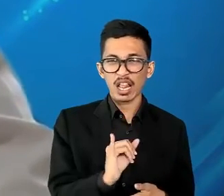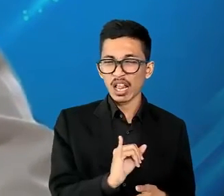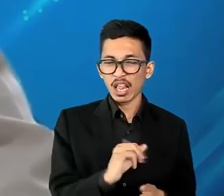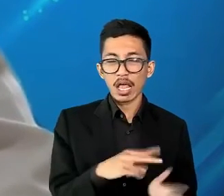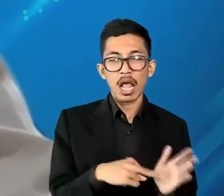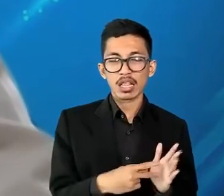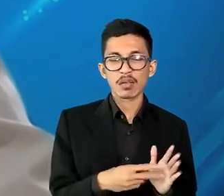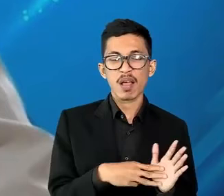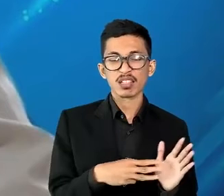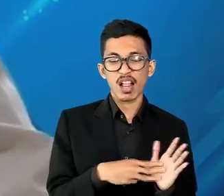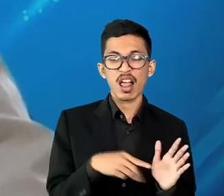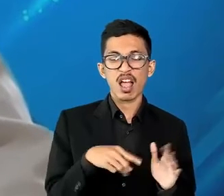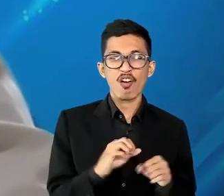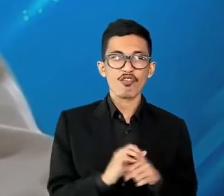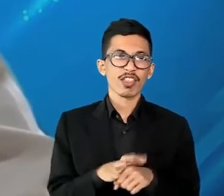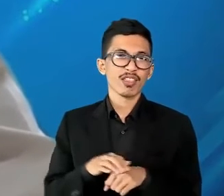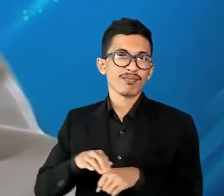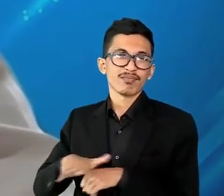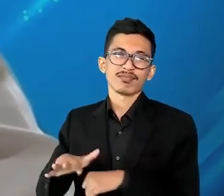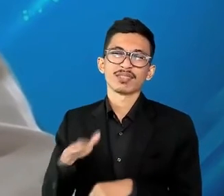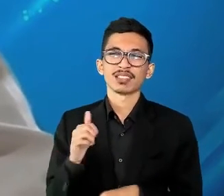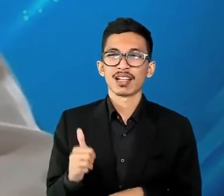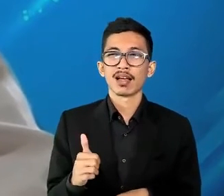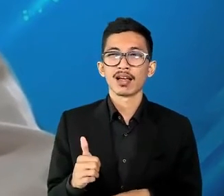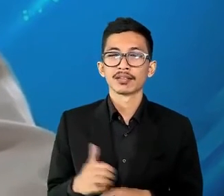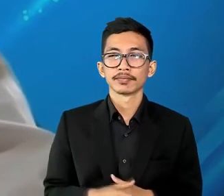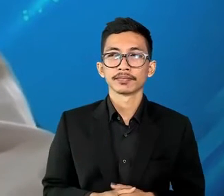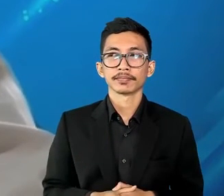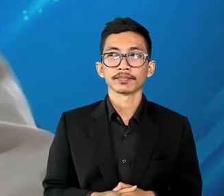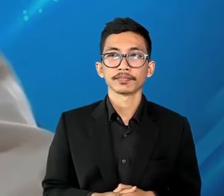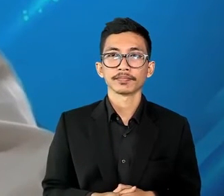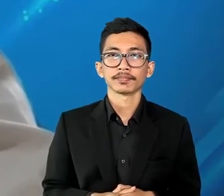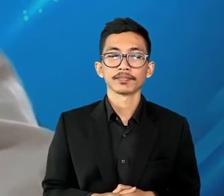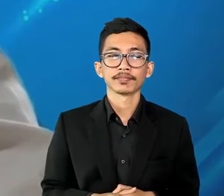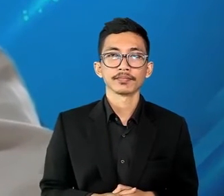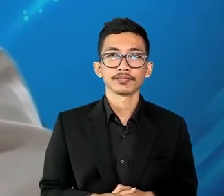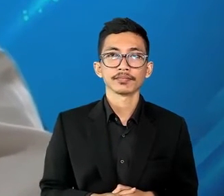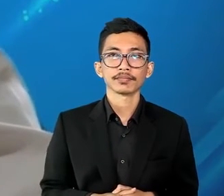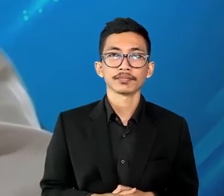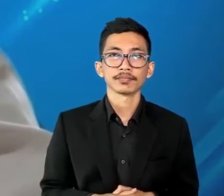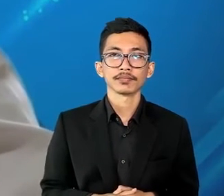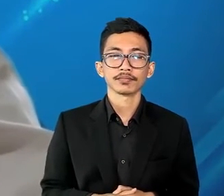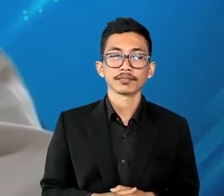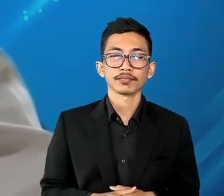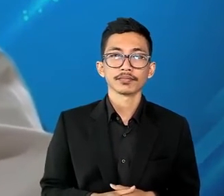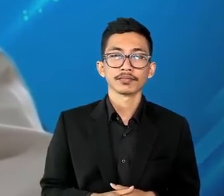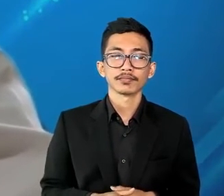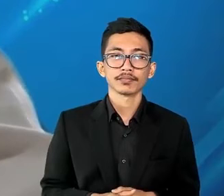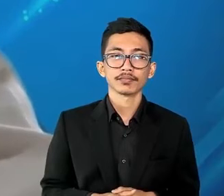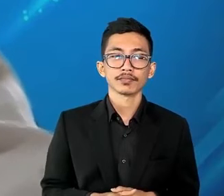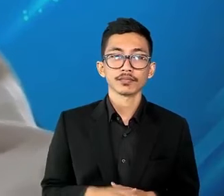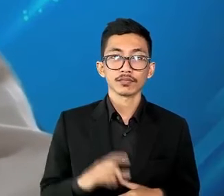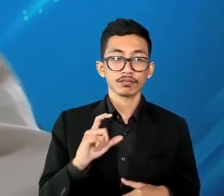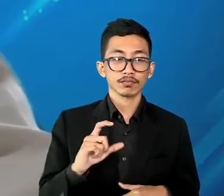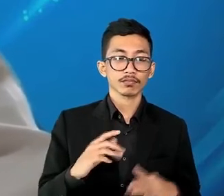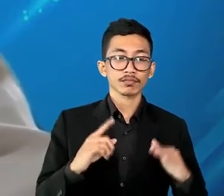masalah. Jadi kita harus berpikir. Artinya kalau memang lebih mudah meninggal orang yang harus, kan kalau di dalam satu